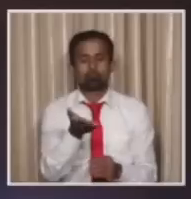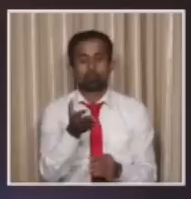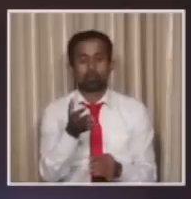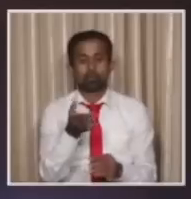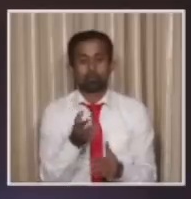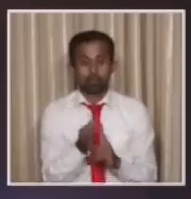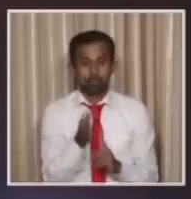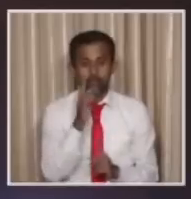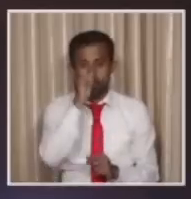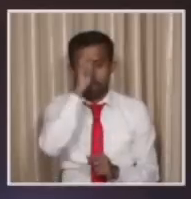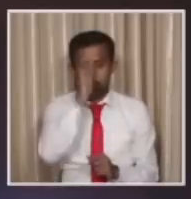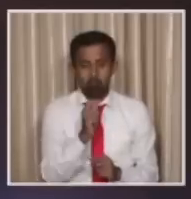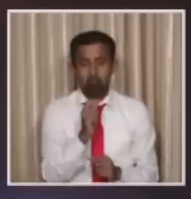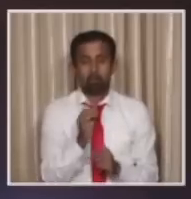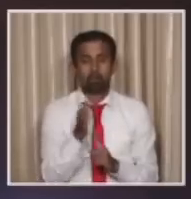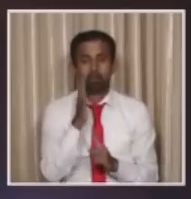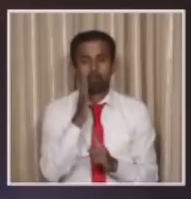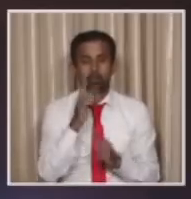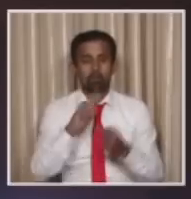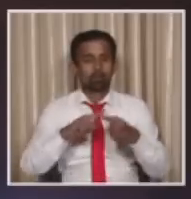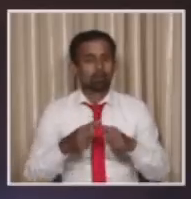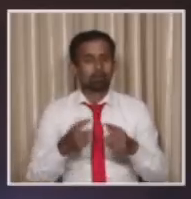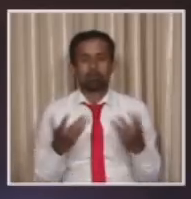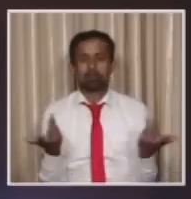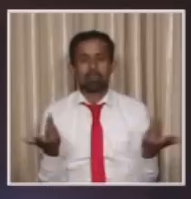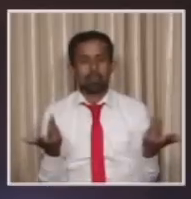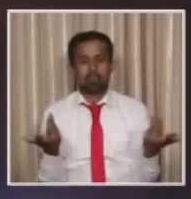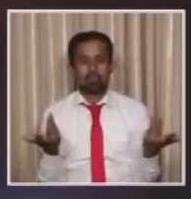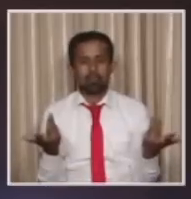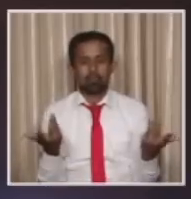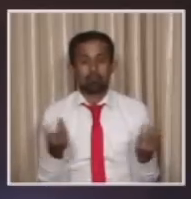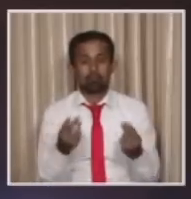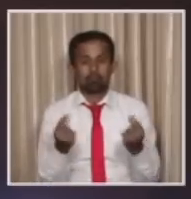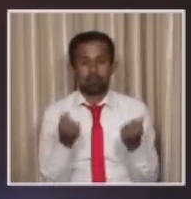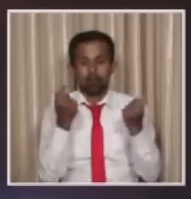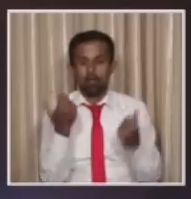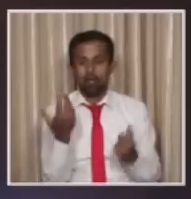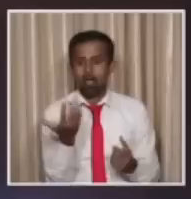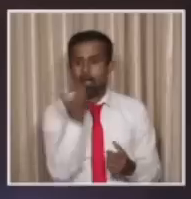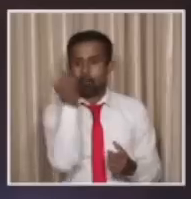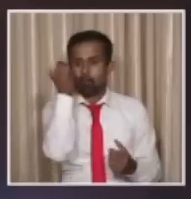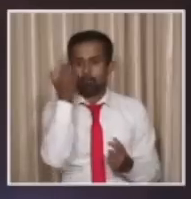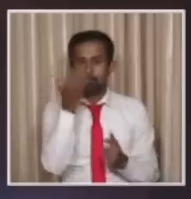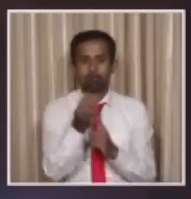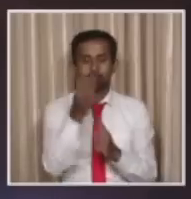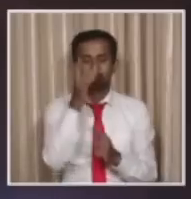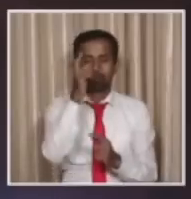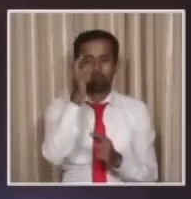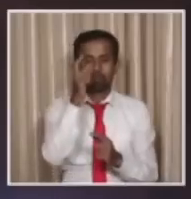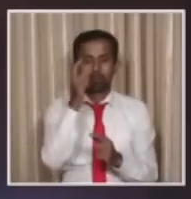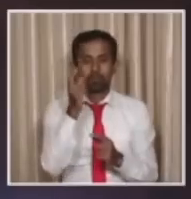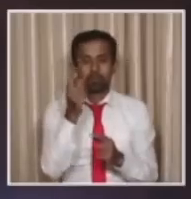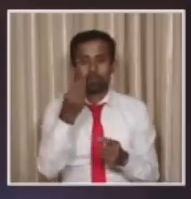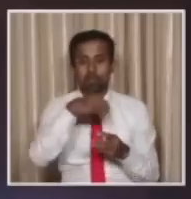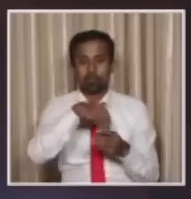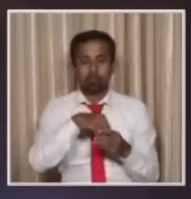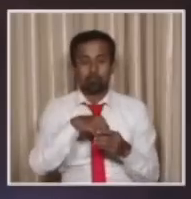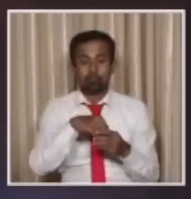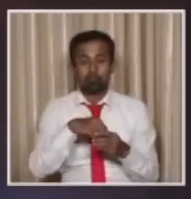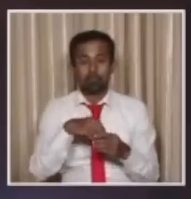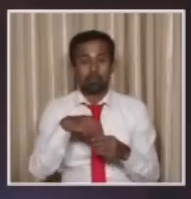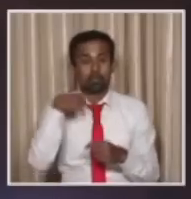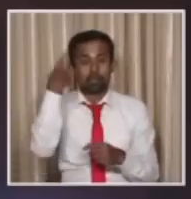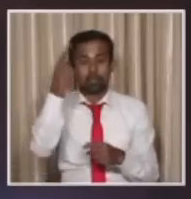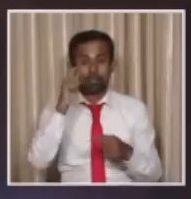මේ ජනාධිපතිතුමා ජනාධිපතිවරණ තියන්නේ නැහැ. මොකද අහම්බෙන් පත්වෙච්ච ජනාධිපතිවරයෙක් එතුමා. කඳ උරක් නැතුව ඊළඟ පාර දිනන එක